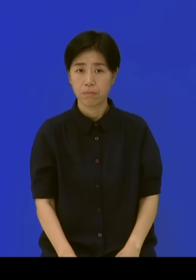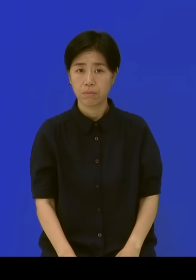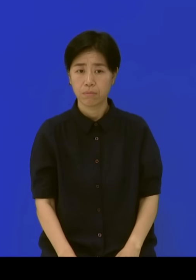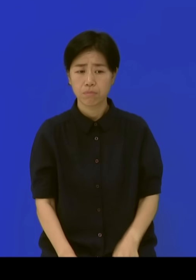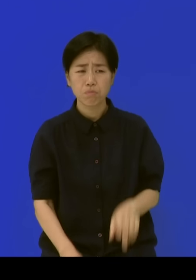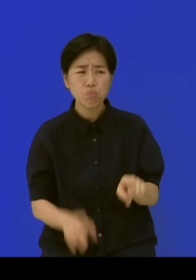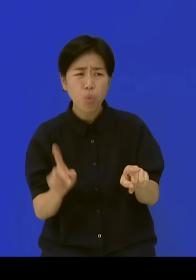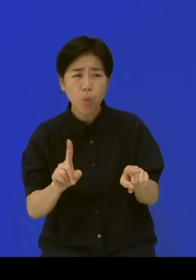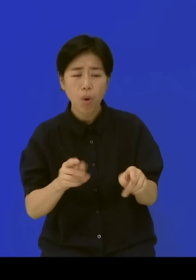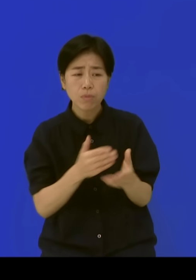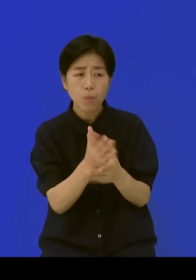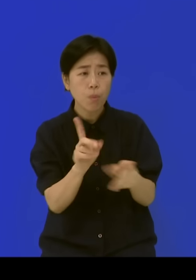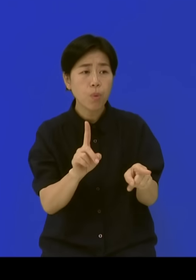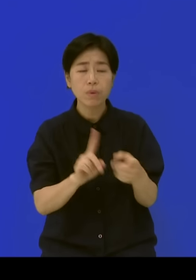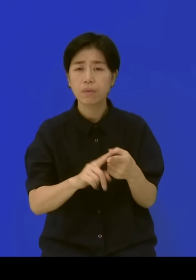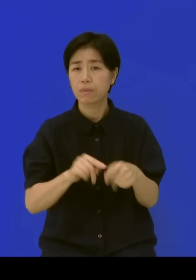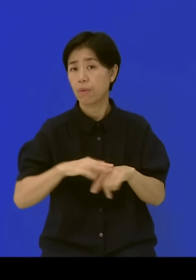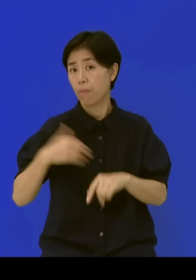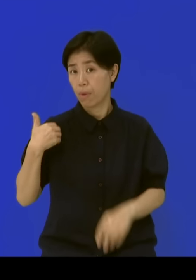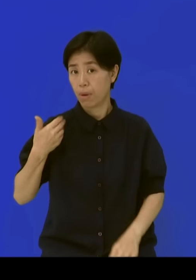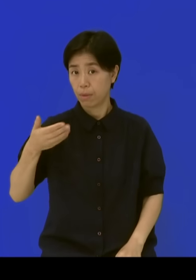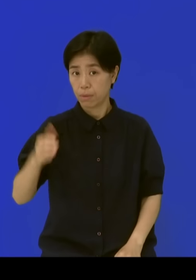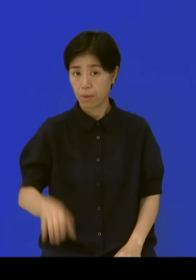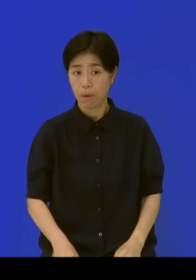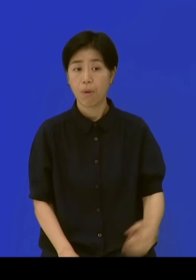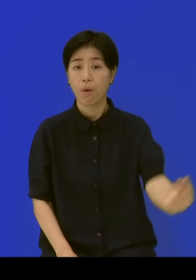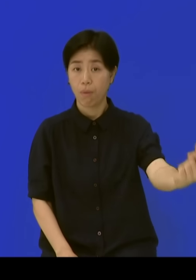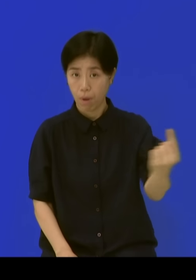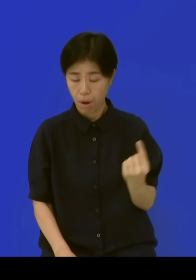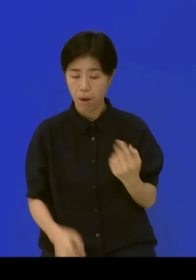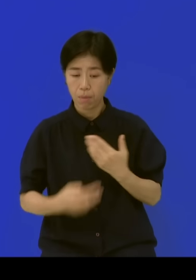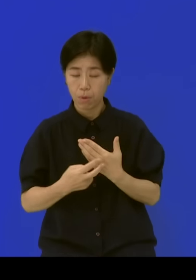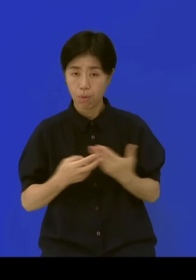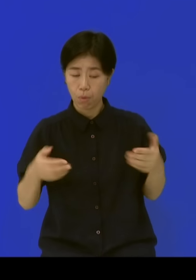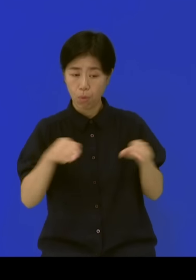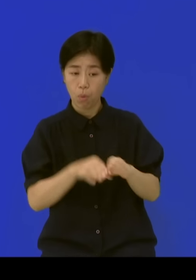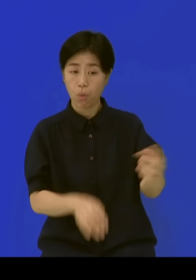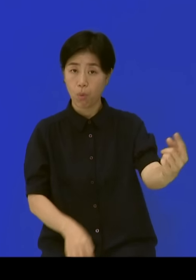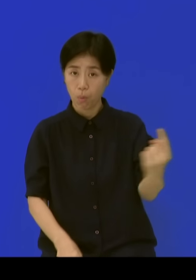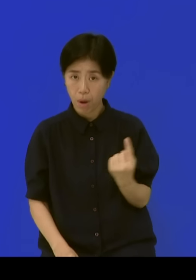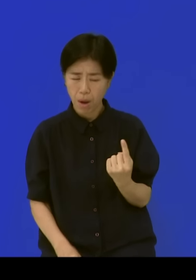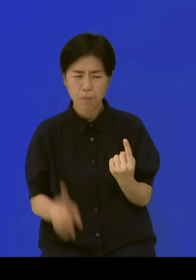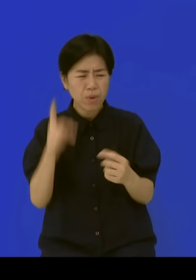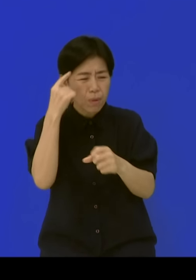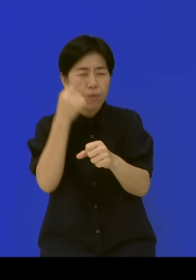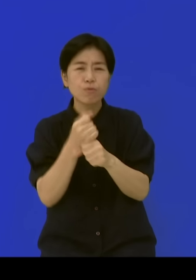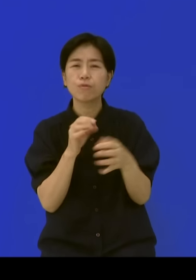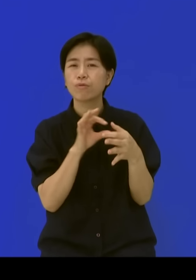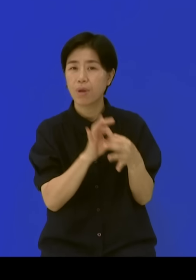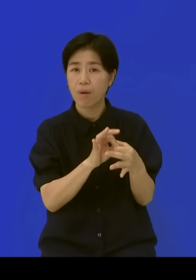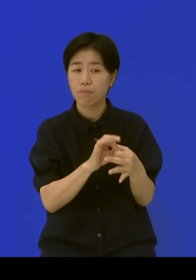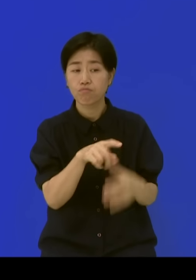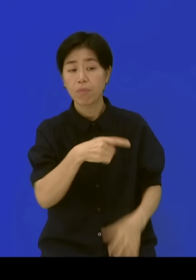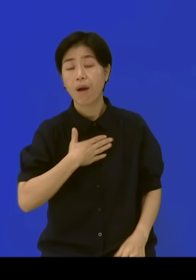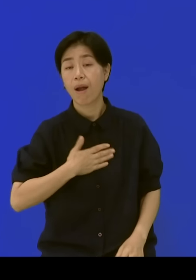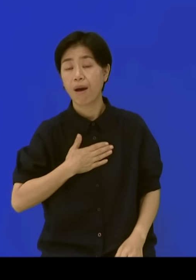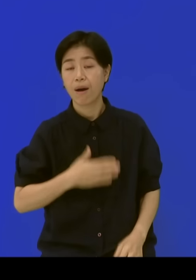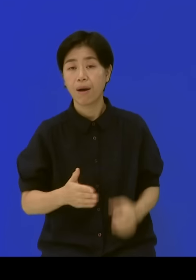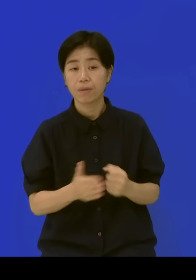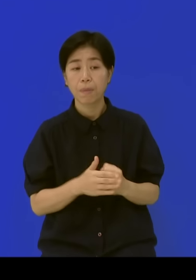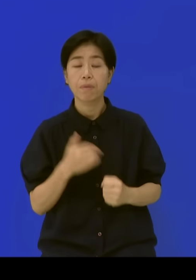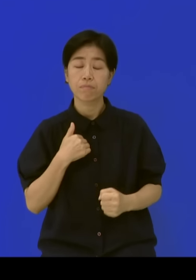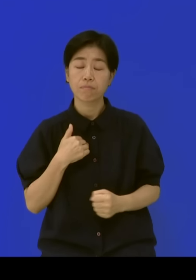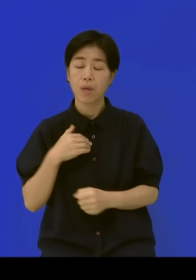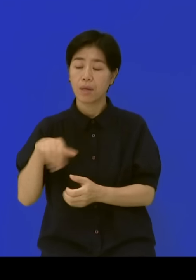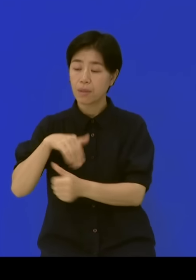병원에 와서 그 필드 연구를 하겠다고 저희 병원에 찾아온 거예요. 네. 알고 지내던 후배여서 예. 얘기를